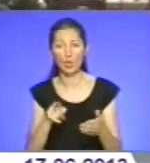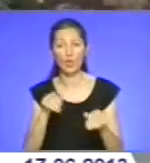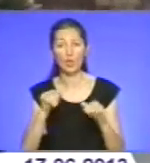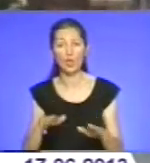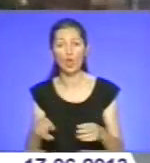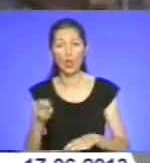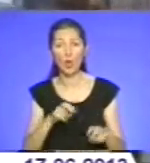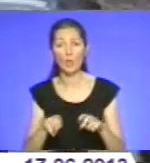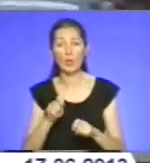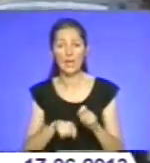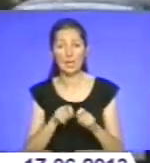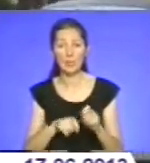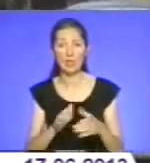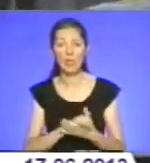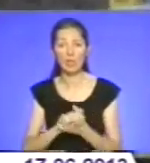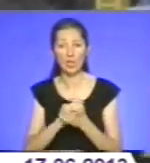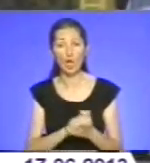експерти Федерації роботодавців.